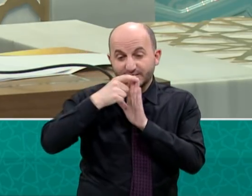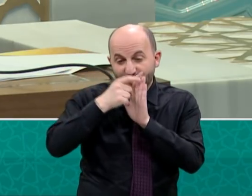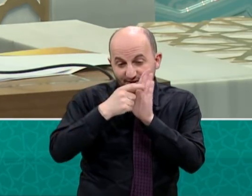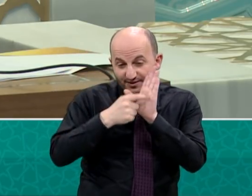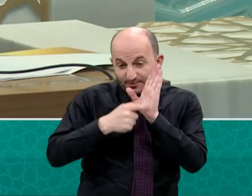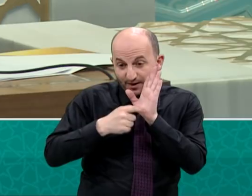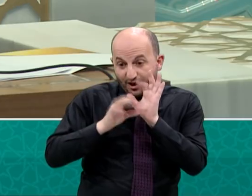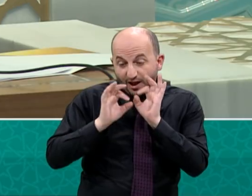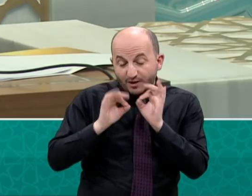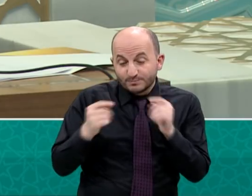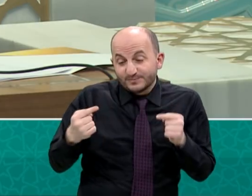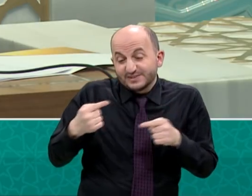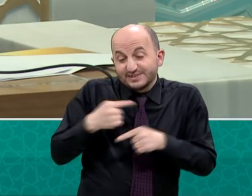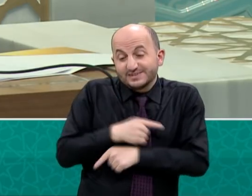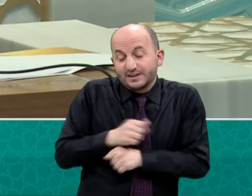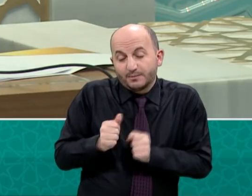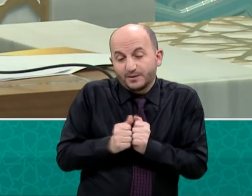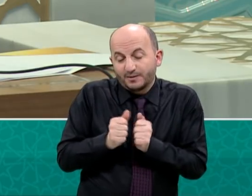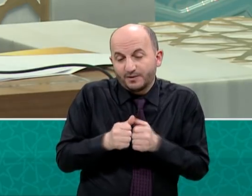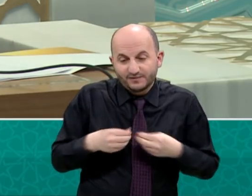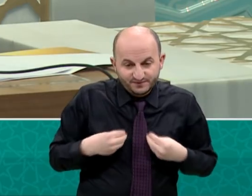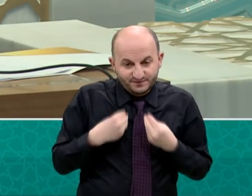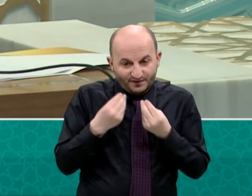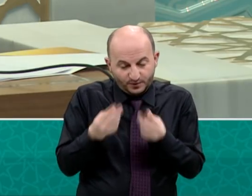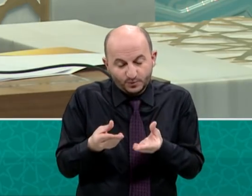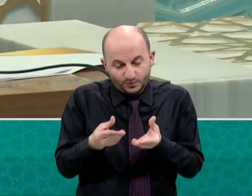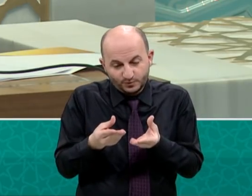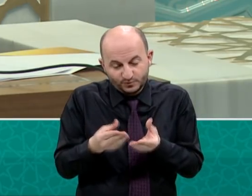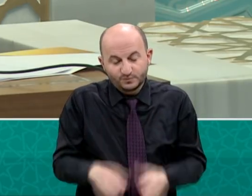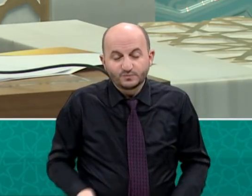hep zıtlarıyla beraber veriyor bize.